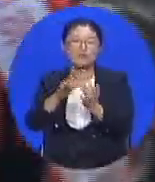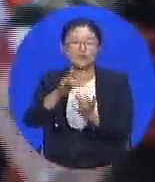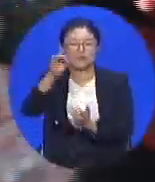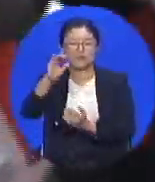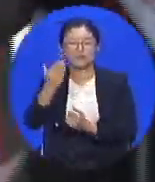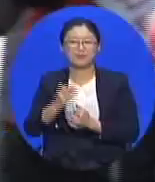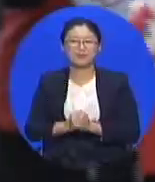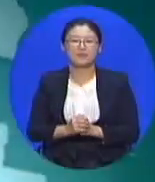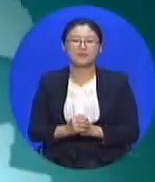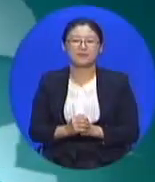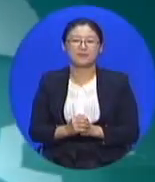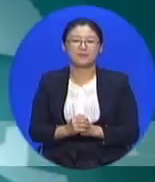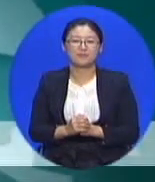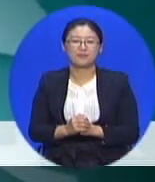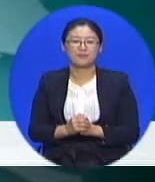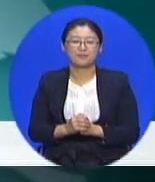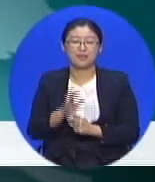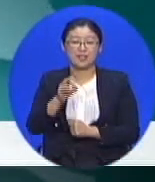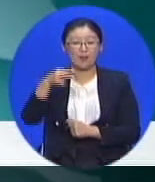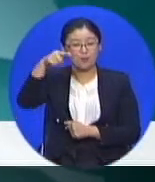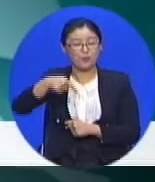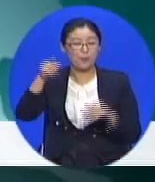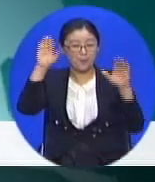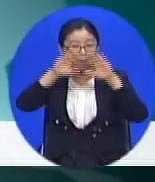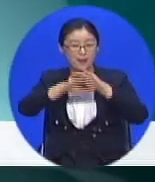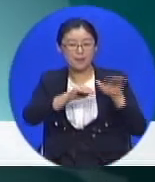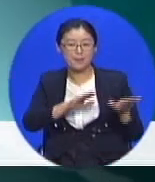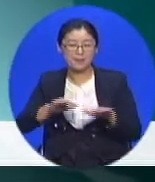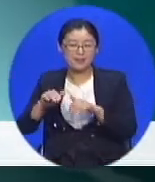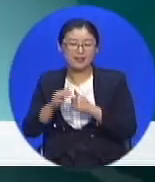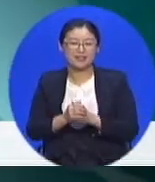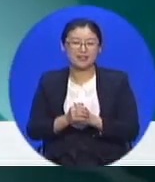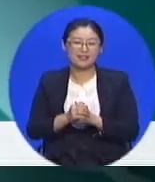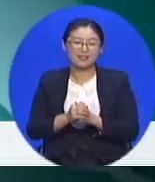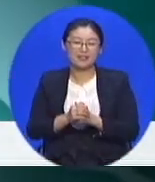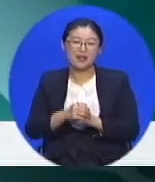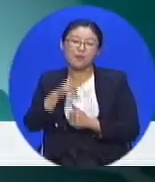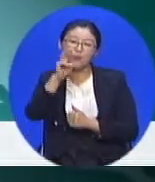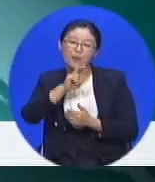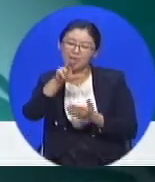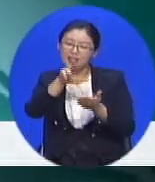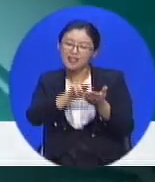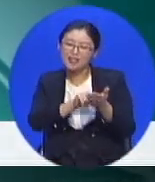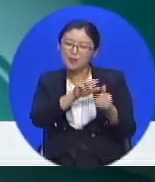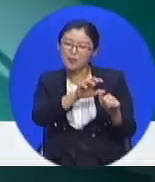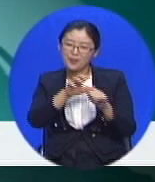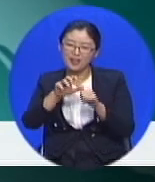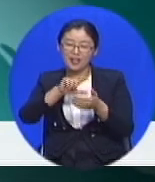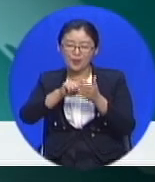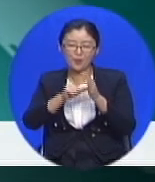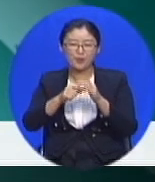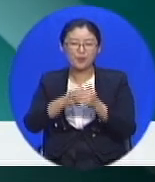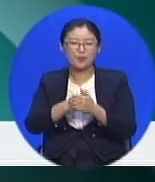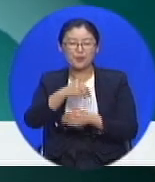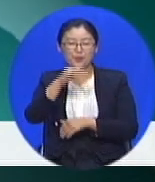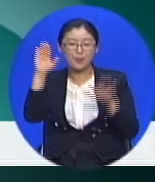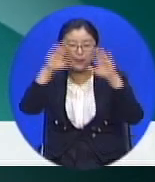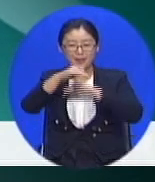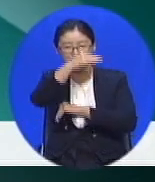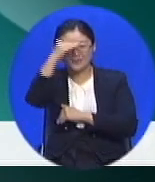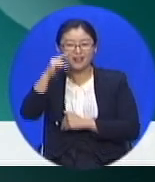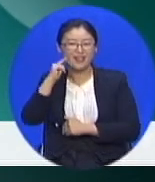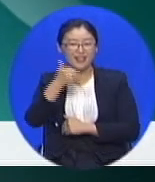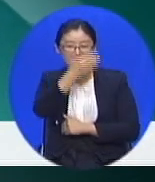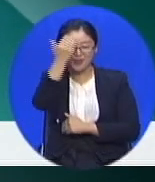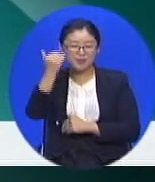있습니다. 여수 밤바다. 한 대중가요의 제목이 될 만큼이나 야경이 참 아름다운 곳인데요. 이